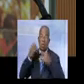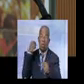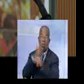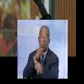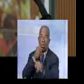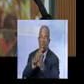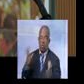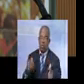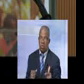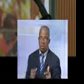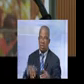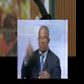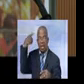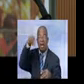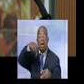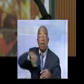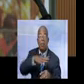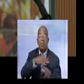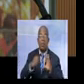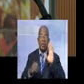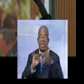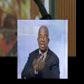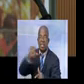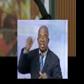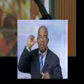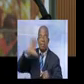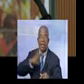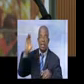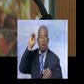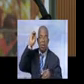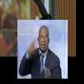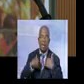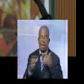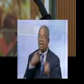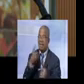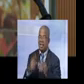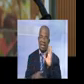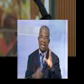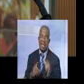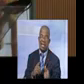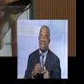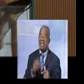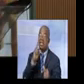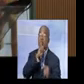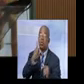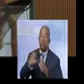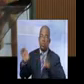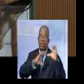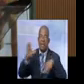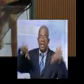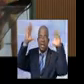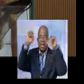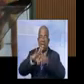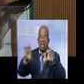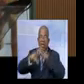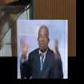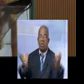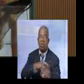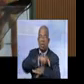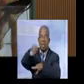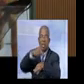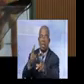la mise en œuvre des actions qui n'ont pu être menées et de celles à venir. La présidente du Comité national